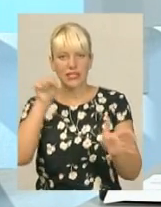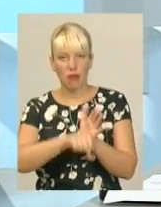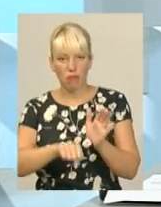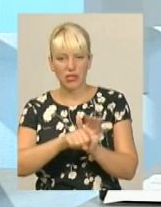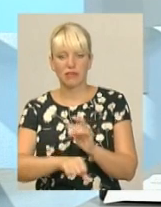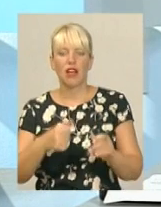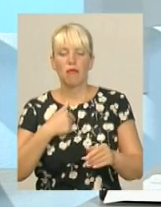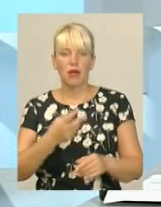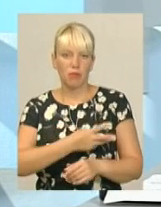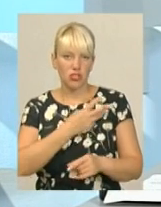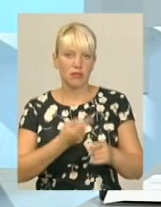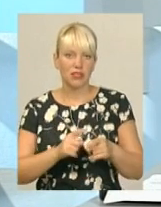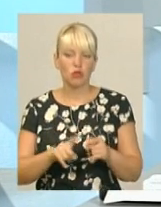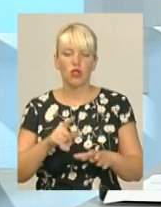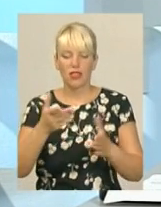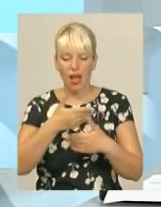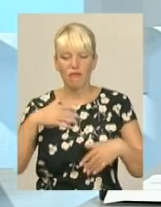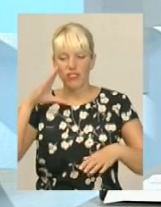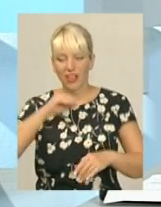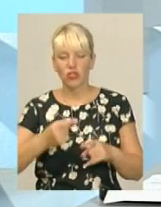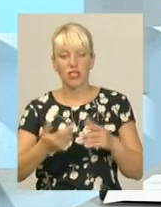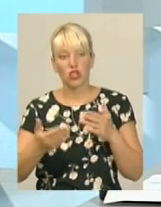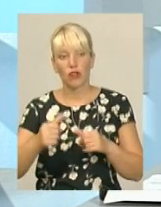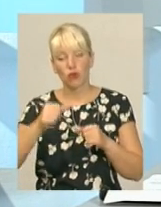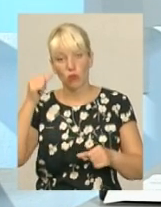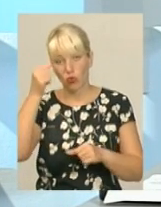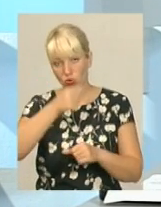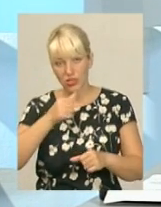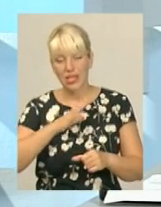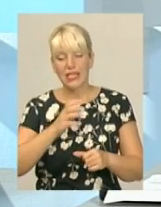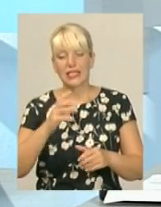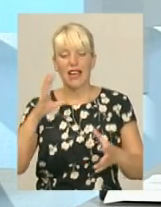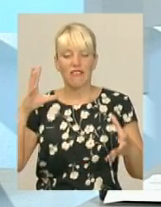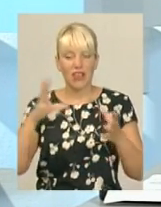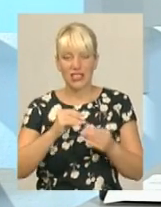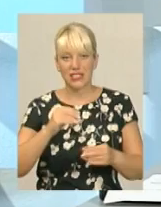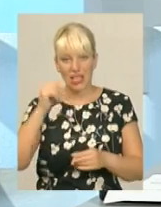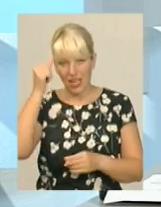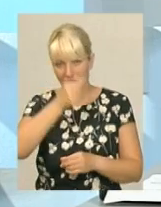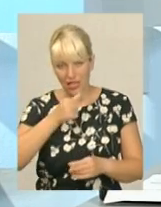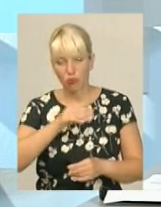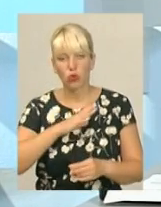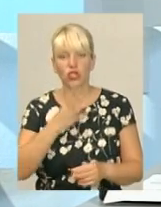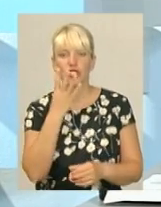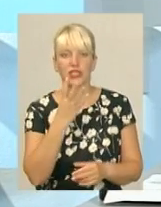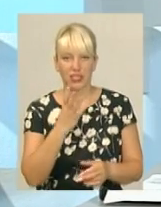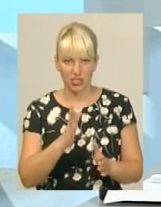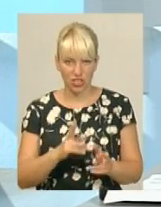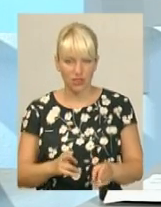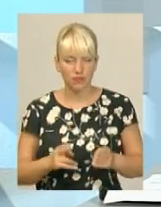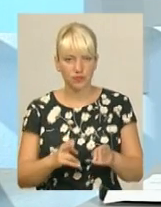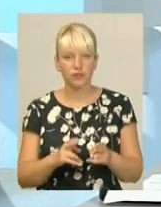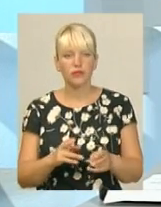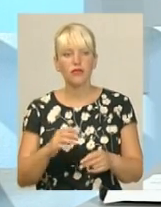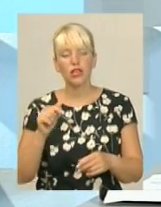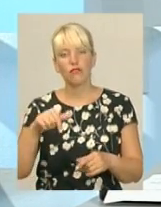нам вдалося, якщо в тому році за цілий рік було задокументовано 4 організовані злочинні групи, в цьому році, в першому